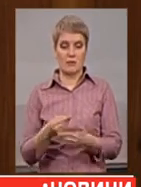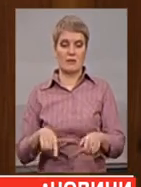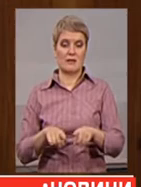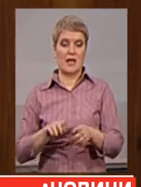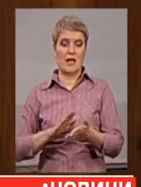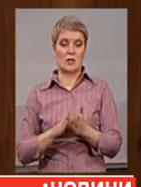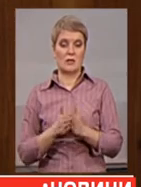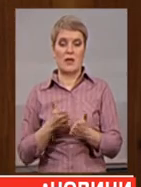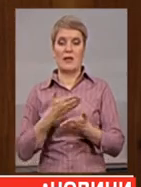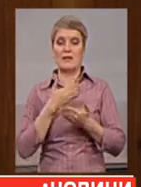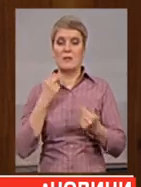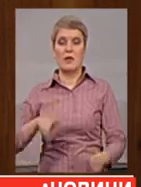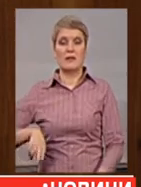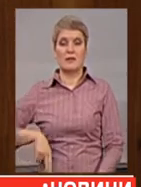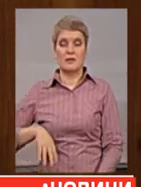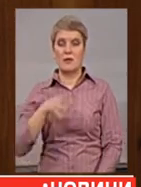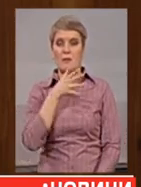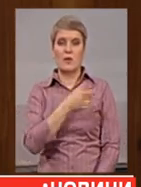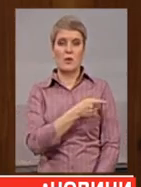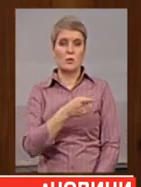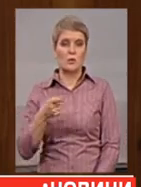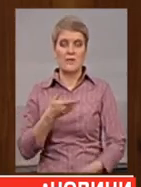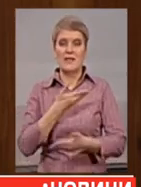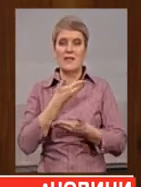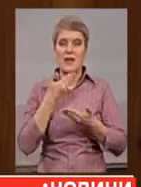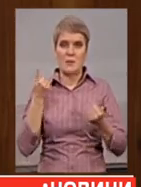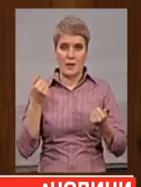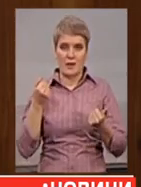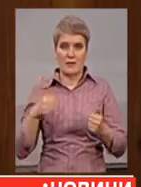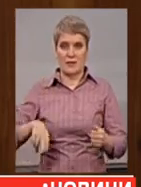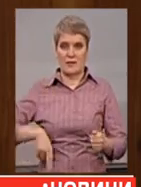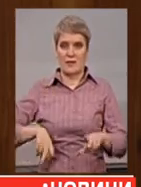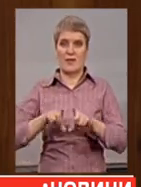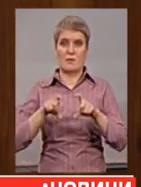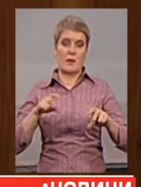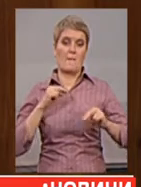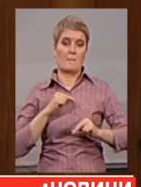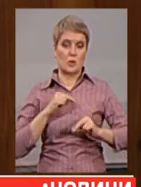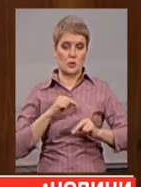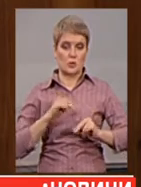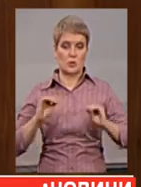ситуація, нема директора. Дуже багато часу нема директора, департамент працює. Фактично, частину